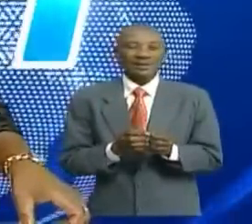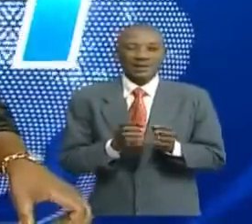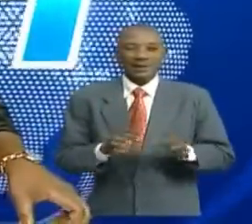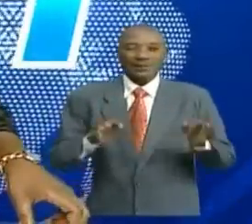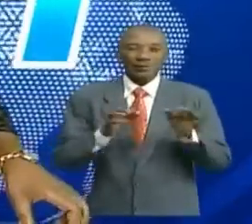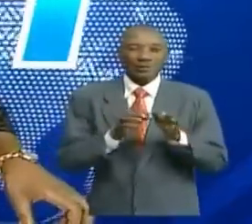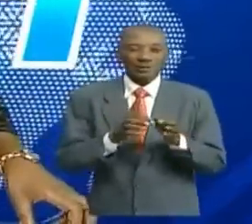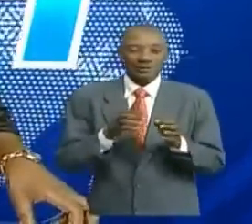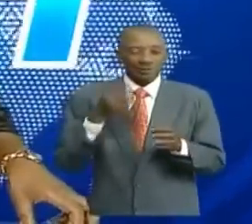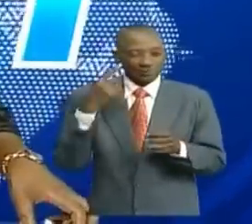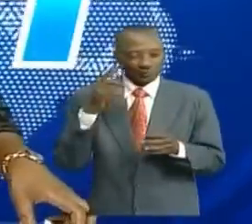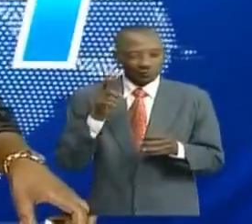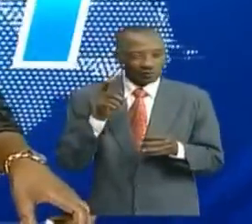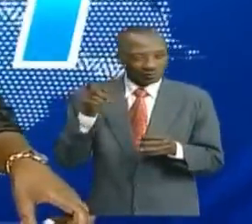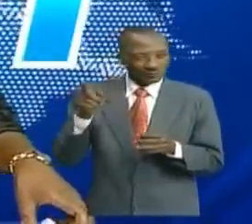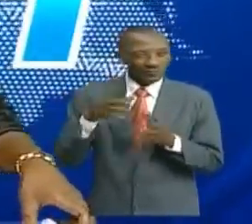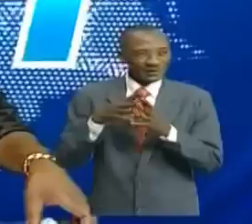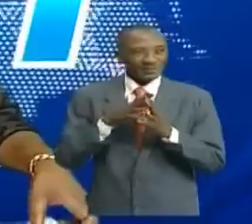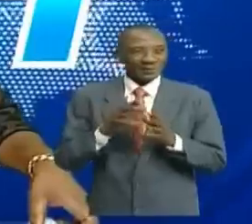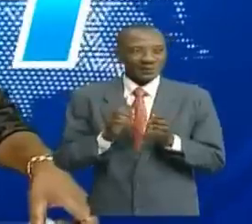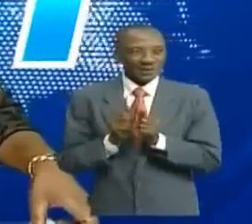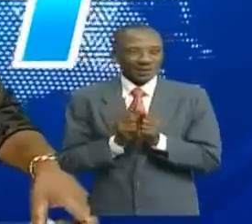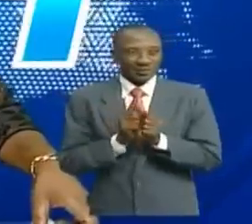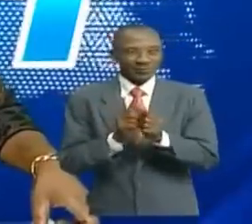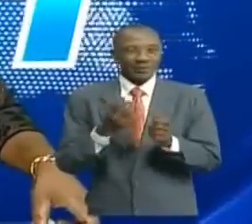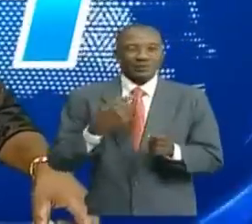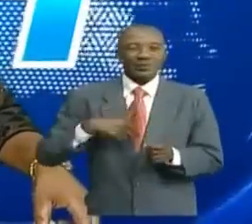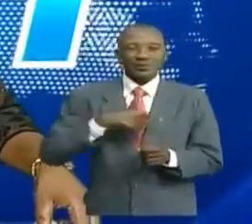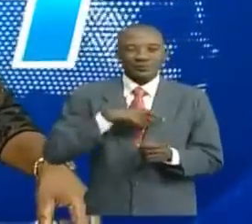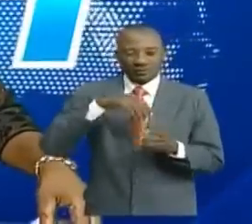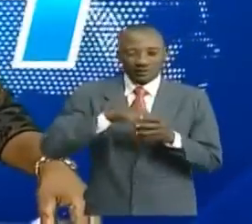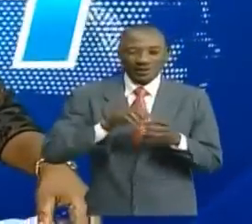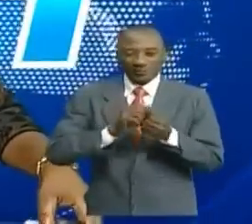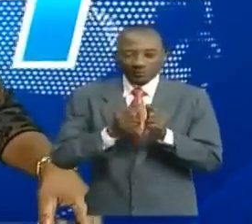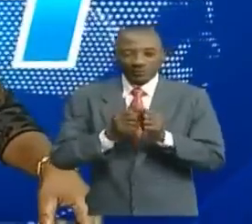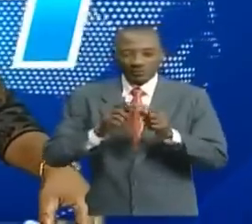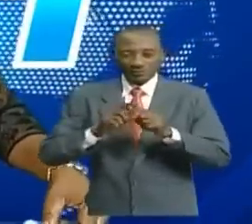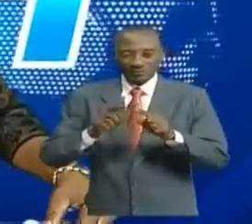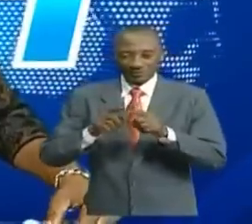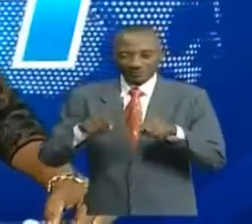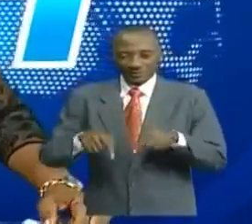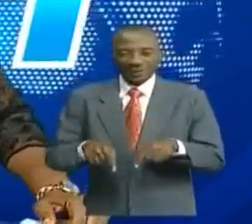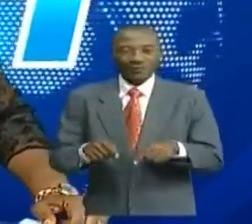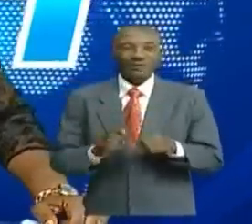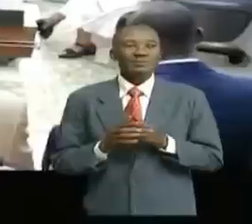des États-Unis dans différents projets de protection des personnes vulnérables.